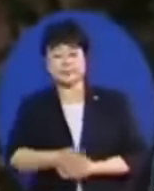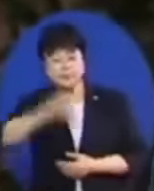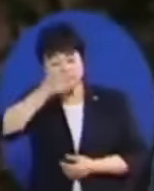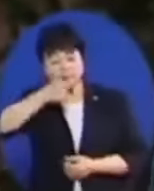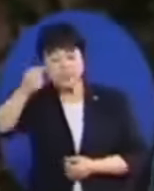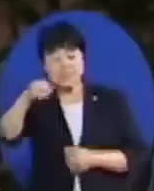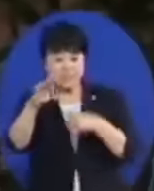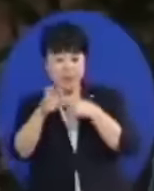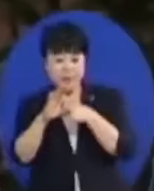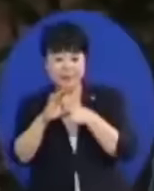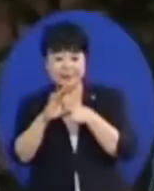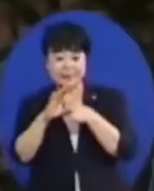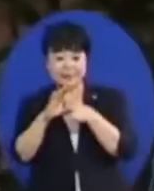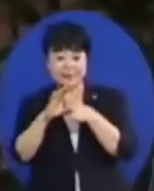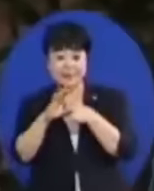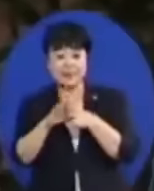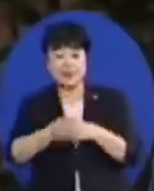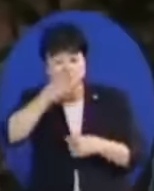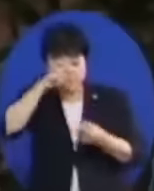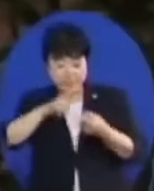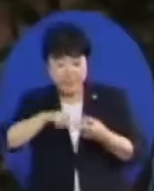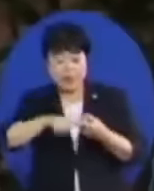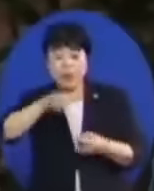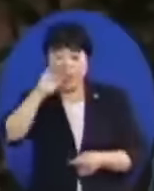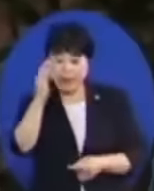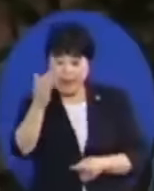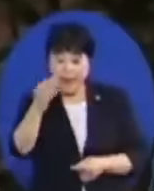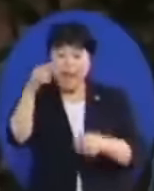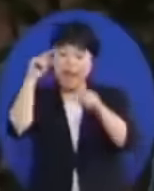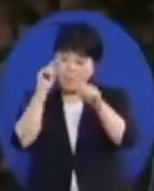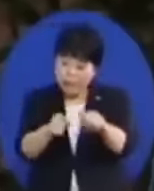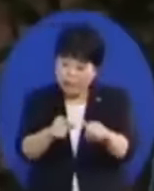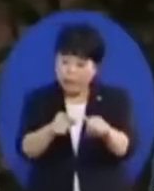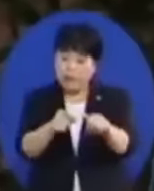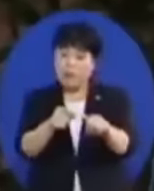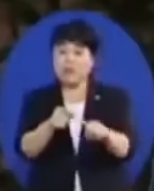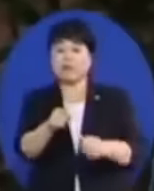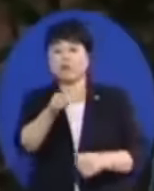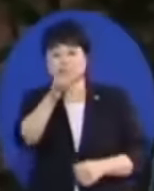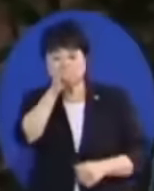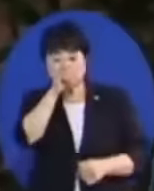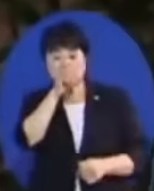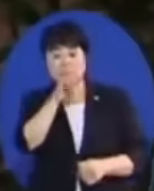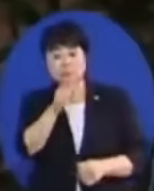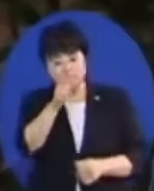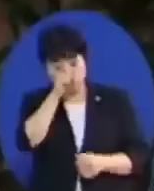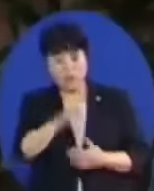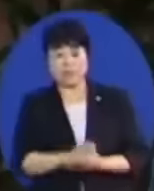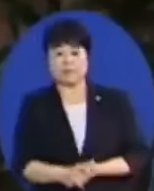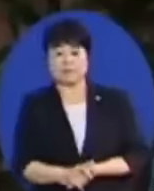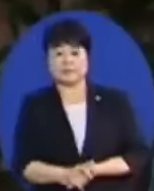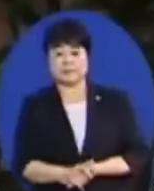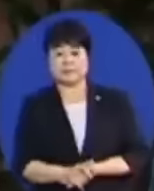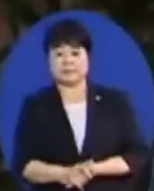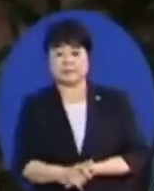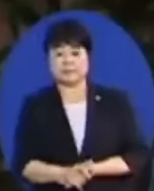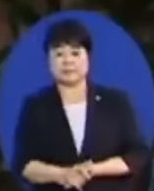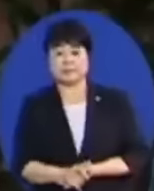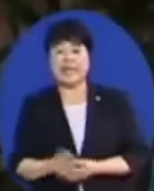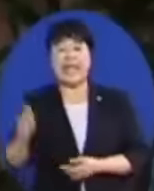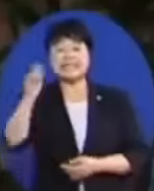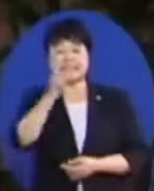꿈을 가지고 있으면 그 꿈대로 되라고 명령을 하는 것이 좋습니다.